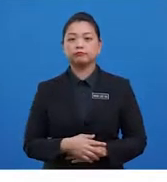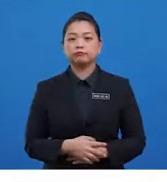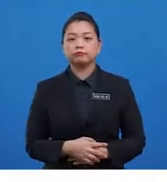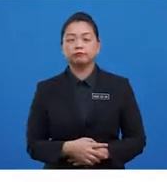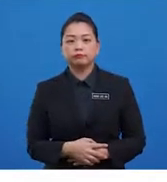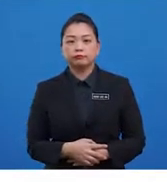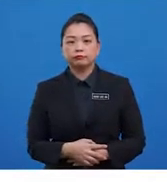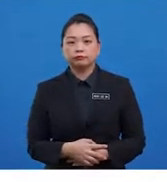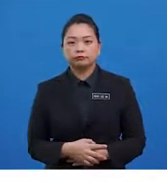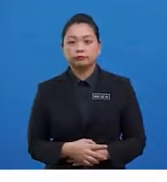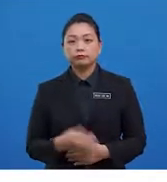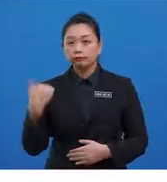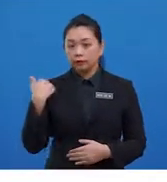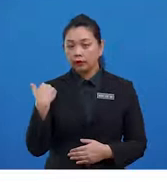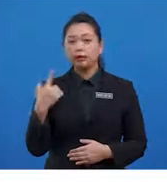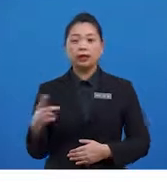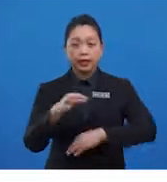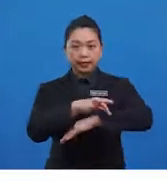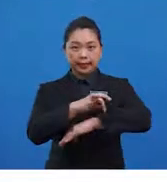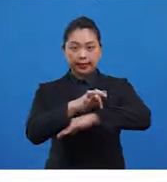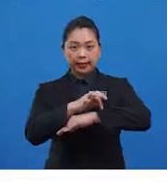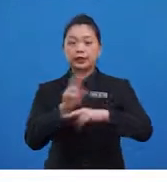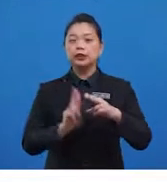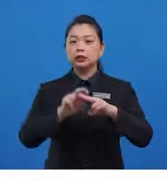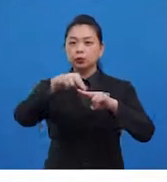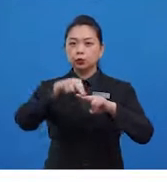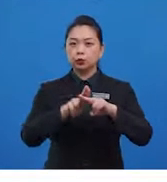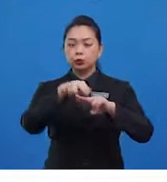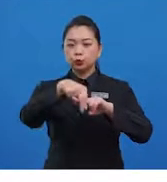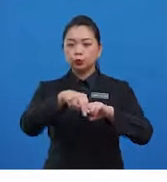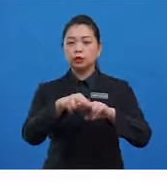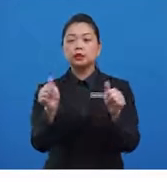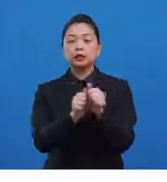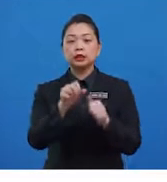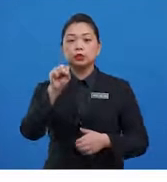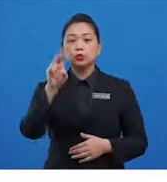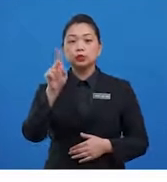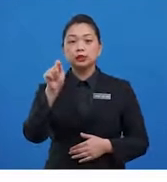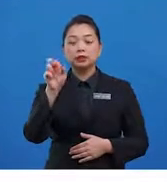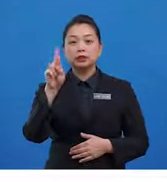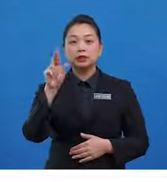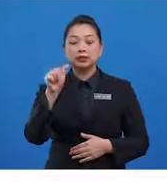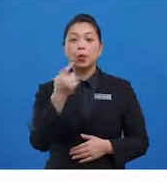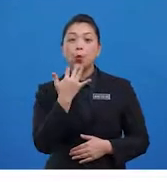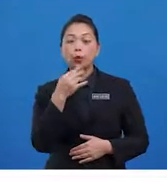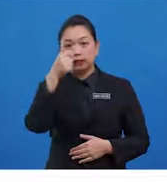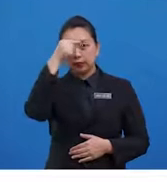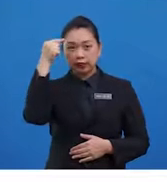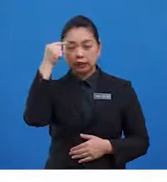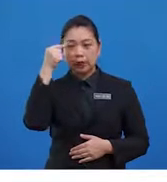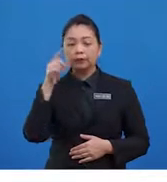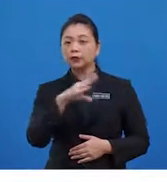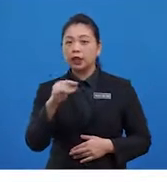Tengkolok diraja ialah kain yang ditenun dengan sutera berwarna hitam dan bersulam